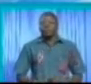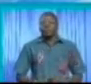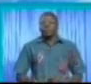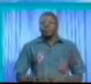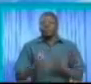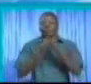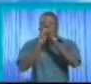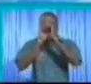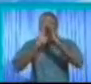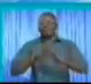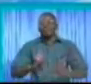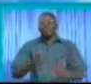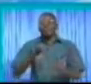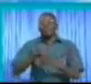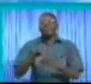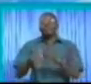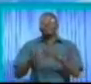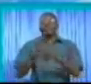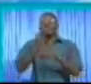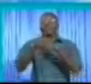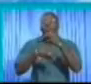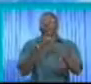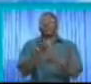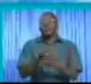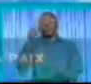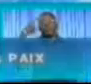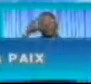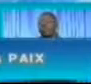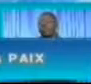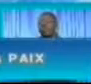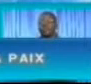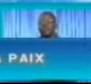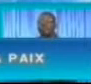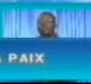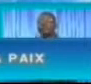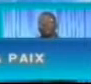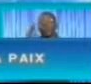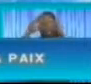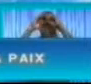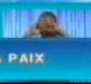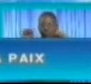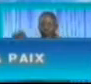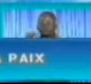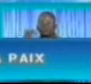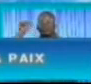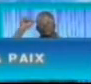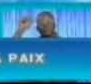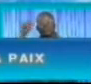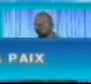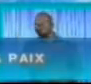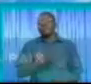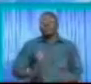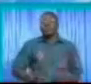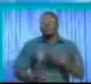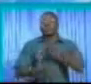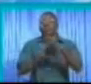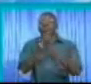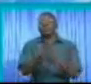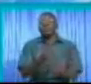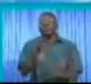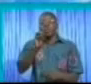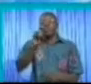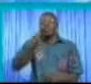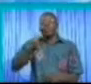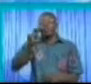La paix à travers le monde, le Burkina Faso, par la voix de son président, le prônait hier encore devant l'Assemblée nationale des Nations Unies, l'ONU,